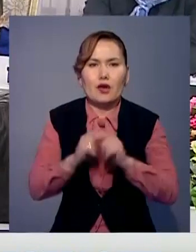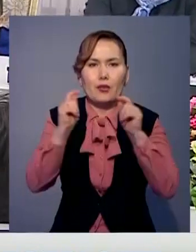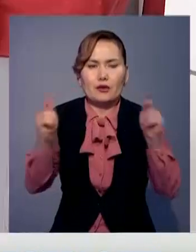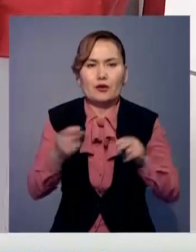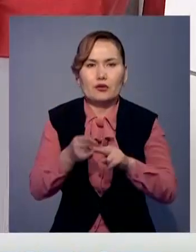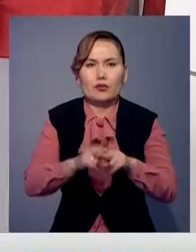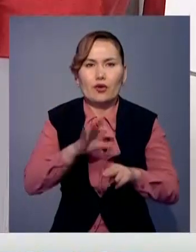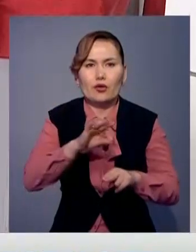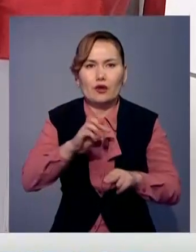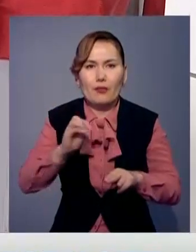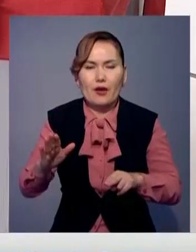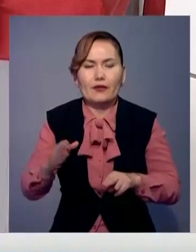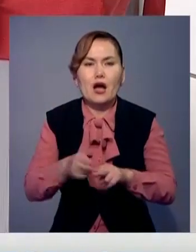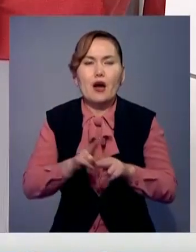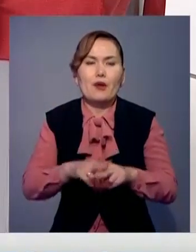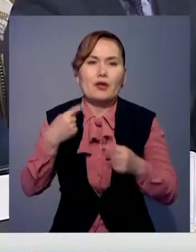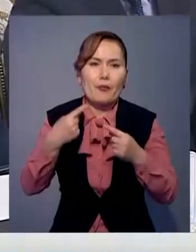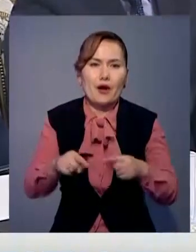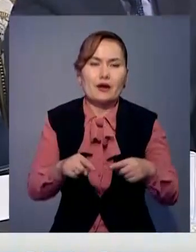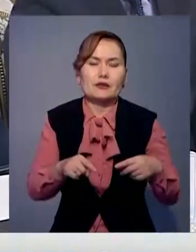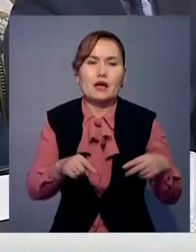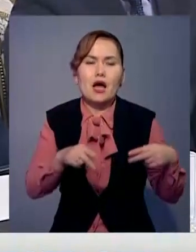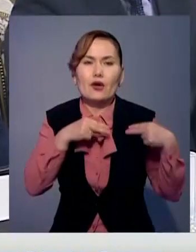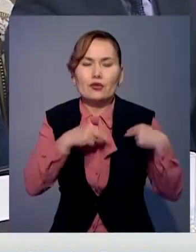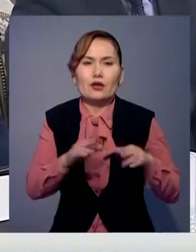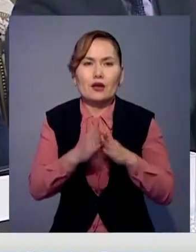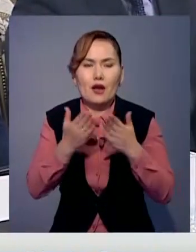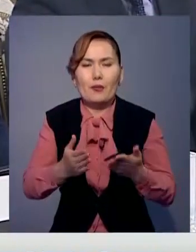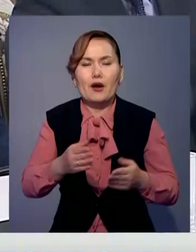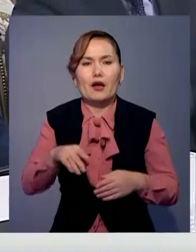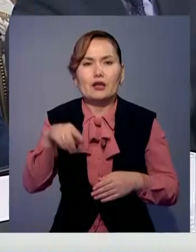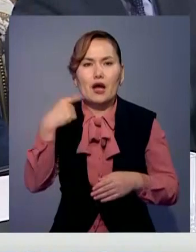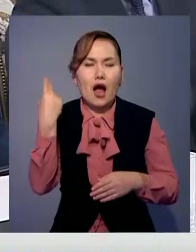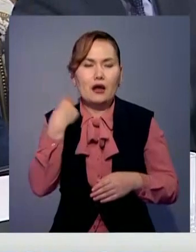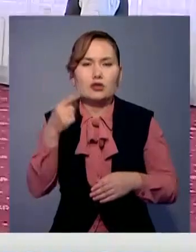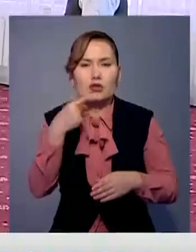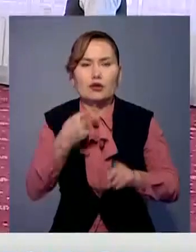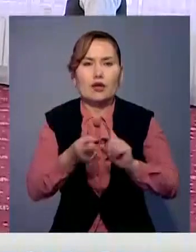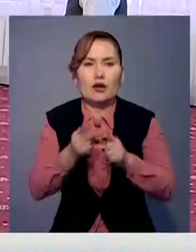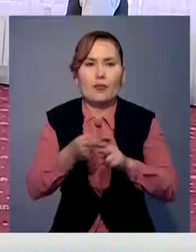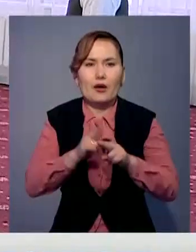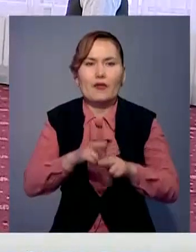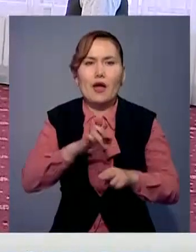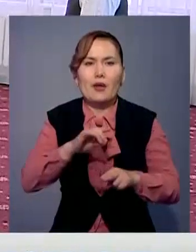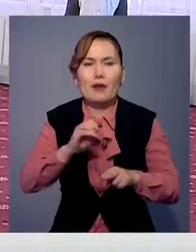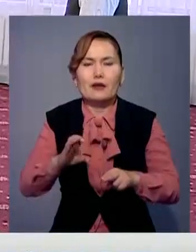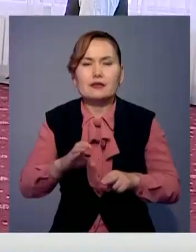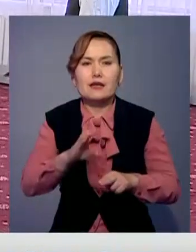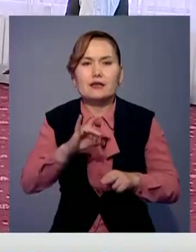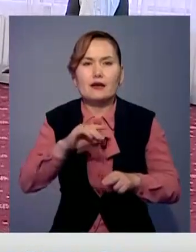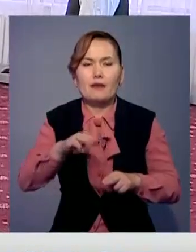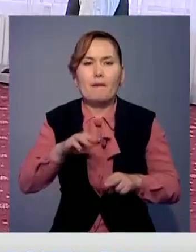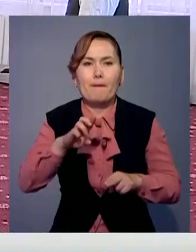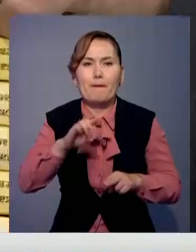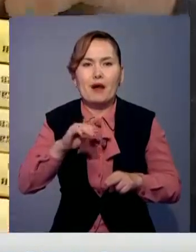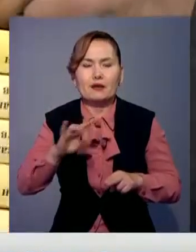Рахымжан Отарбаевтың басқа да еңбектері шет тілдеріне аударылған, оның ішінде Сұлтан Бейбарыс, Сырым Батыр, Мұстафа Шоқай,